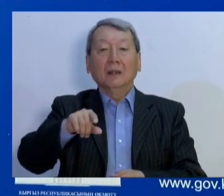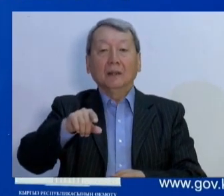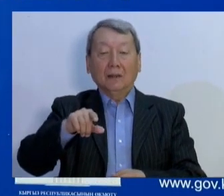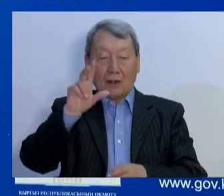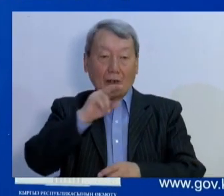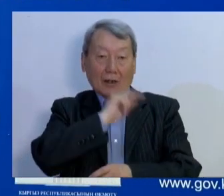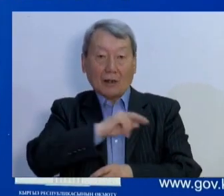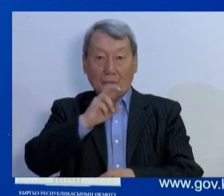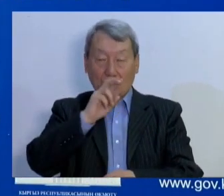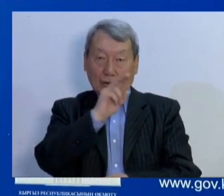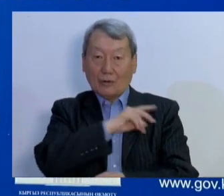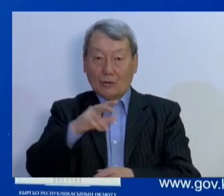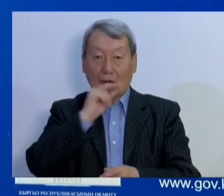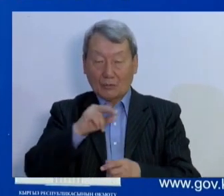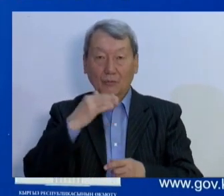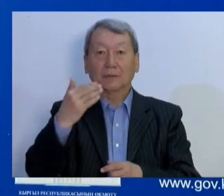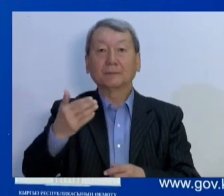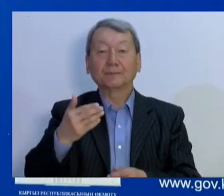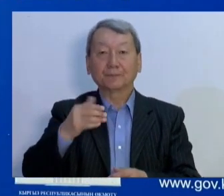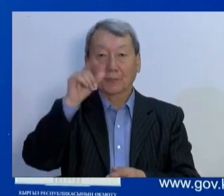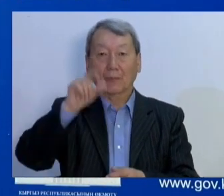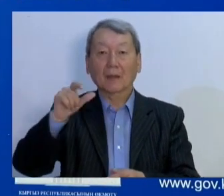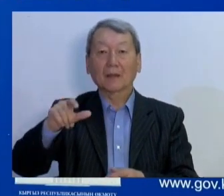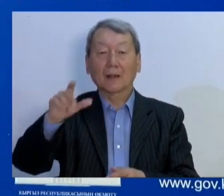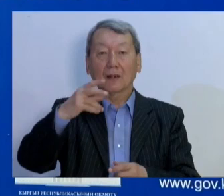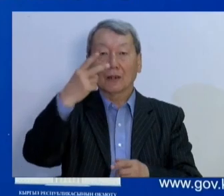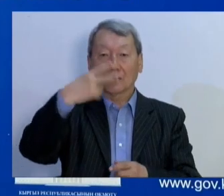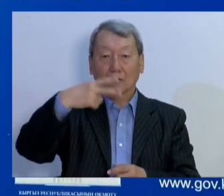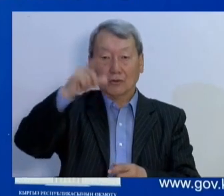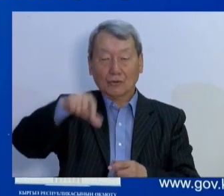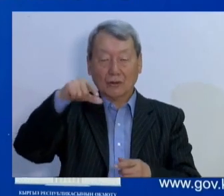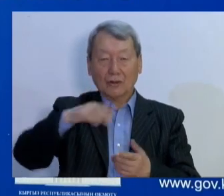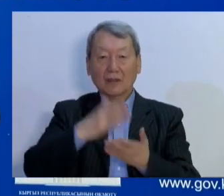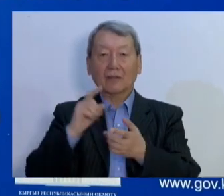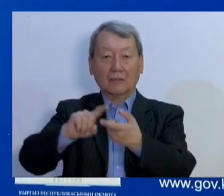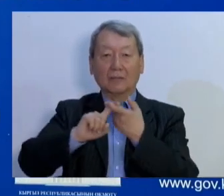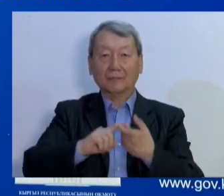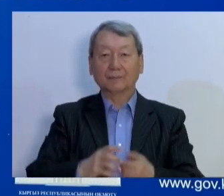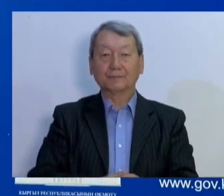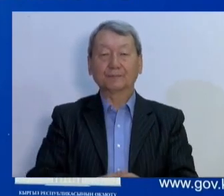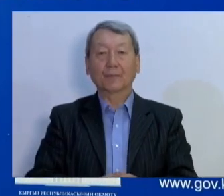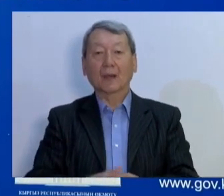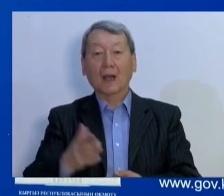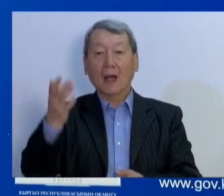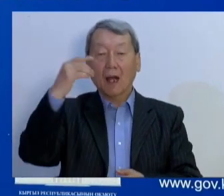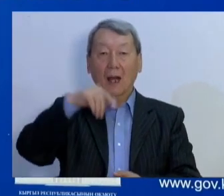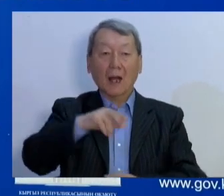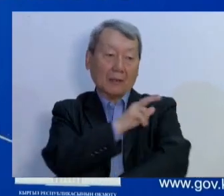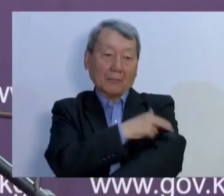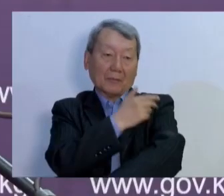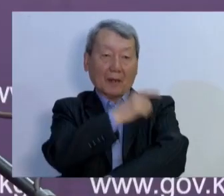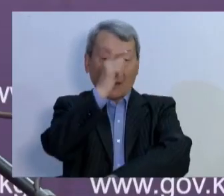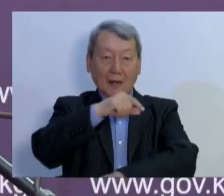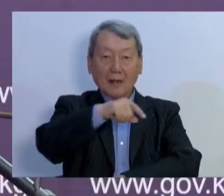жерде иштеп кызмат жасап жүргөн адамдардан дагы 20 учуру катталган. Ушул мед